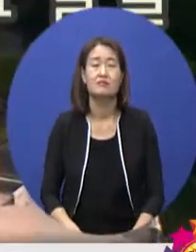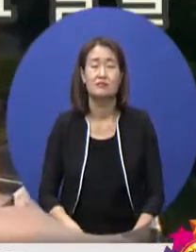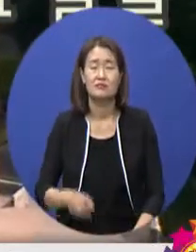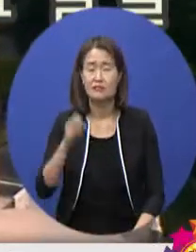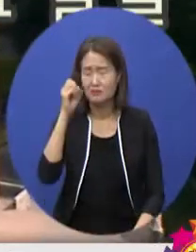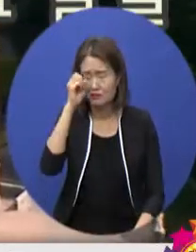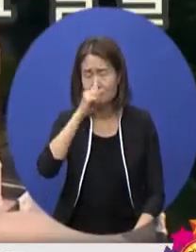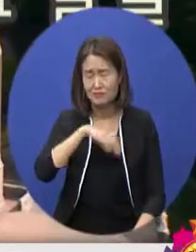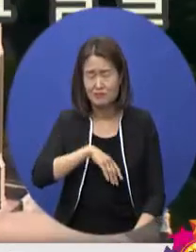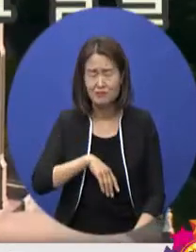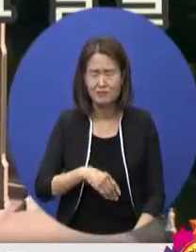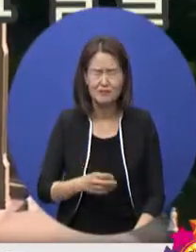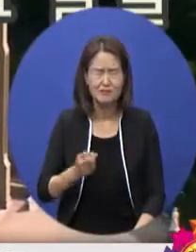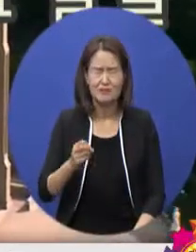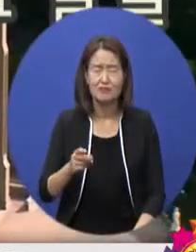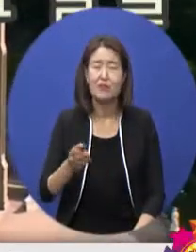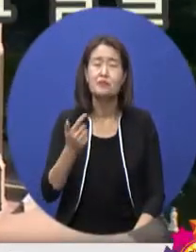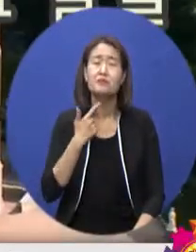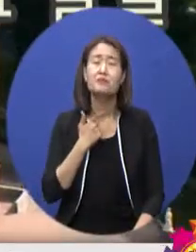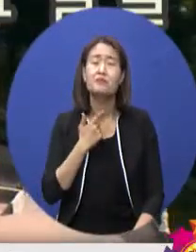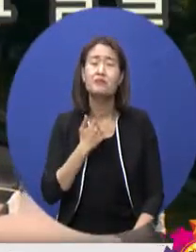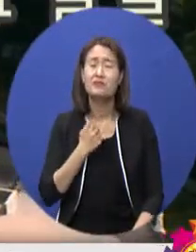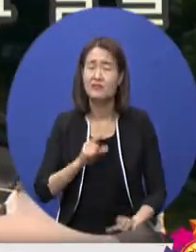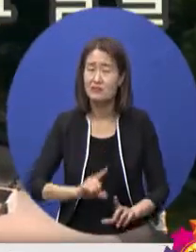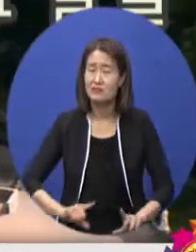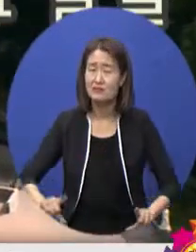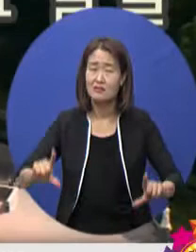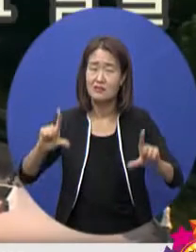저도 그날